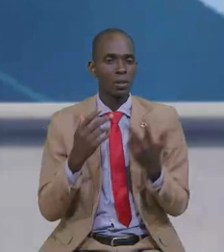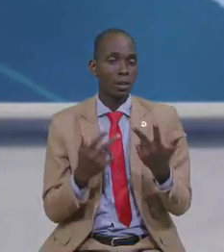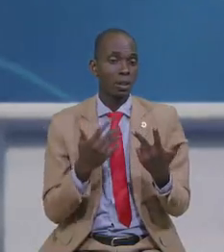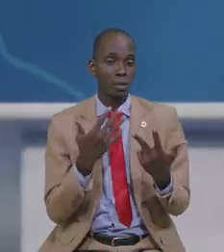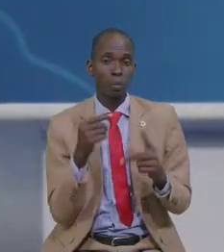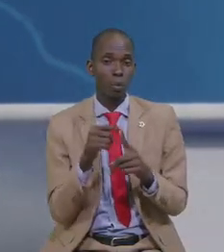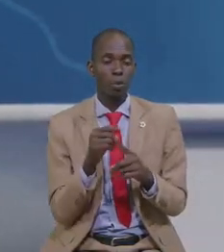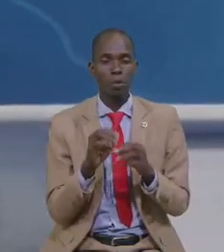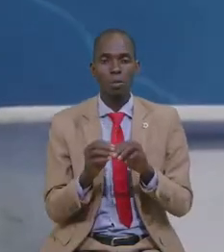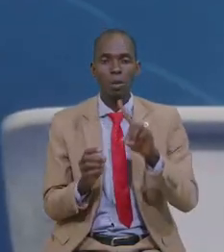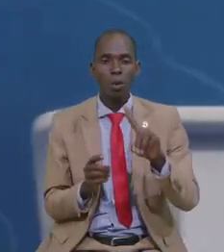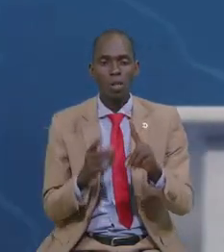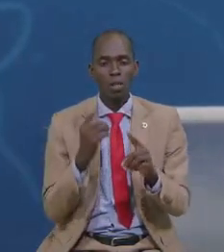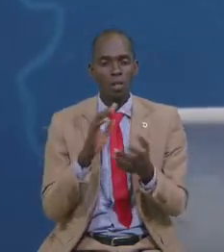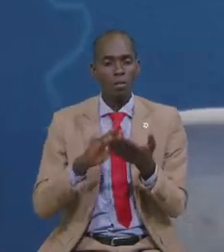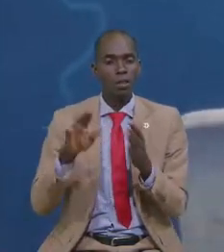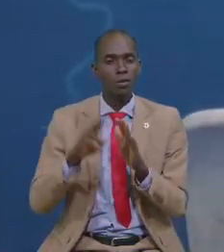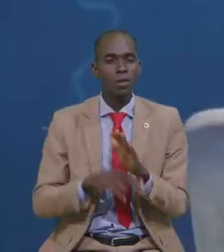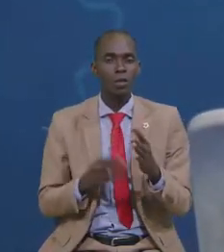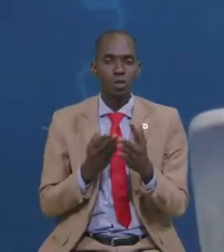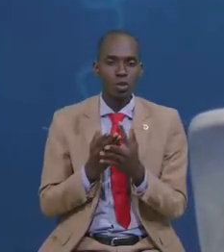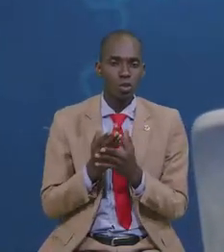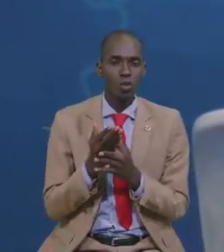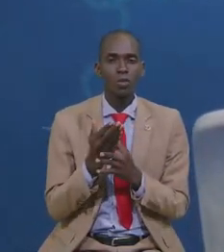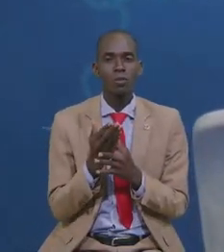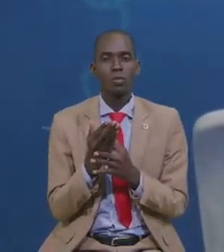trois points. Premier point, c'est le pardon.